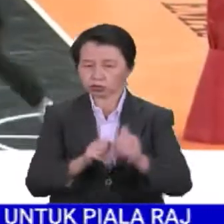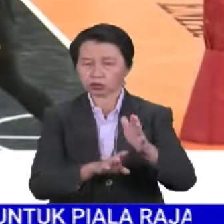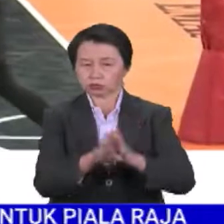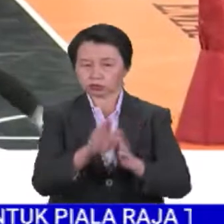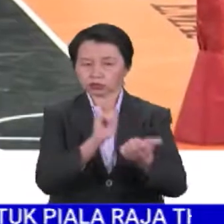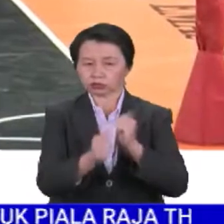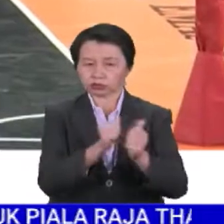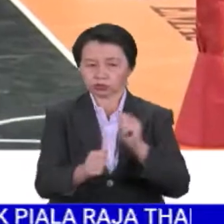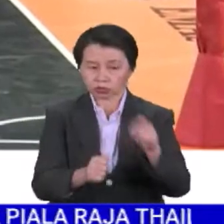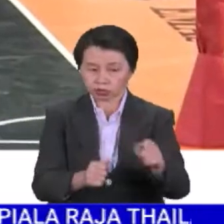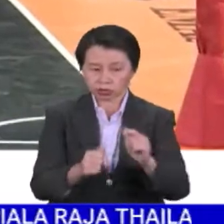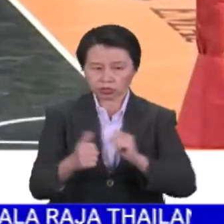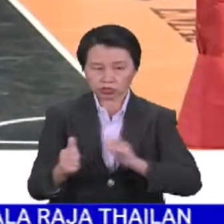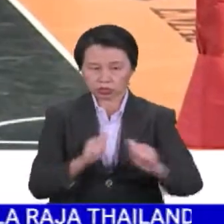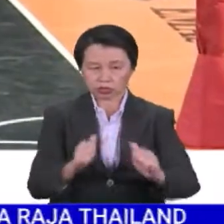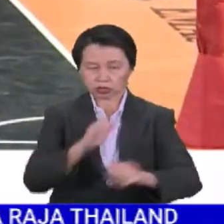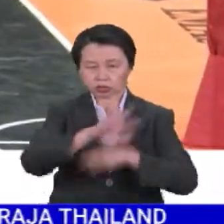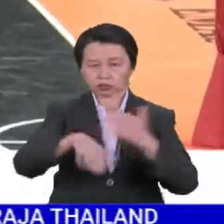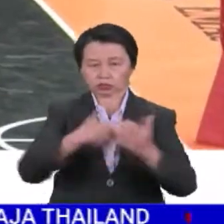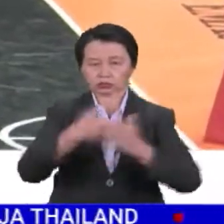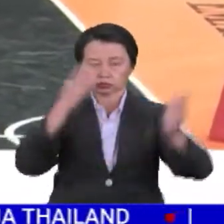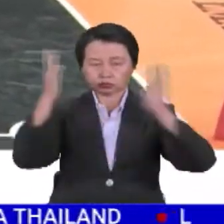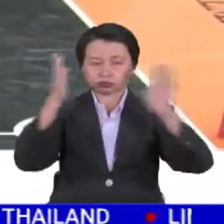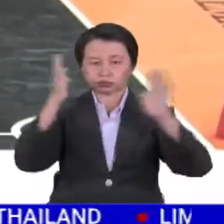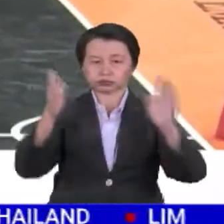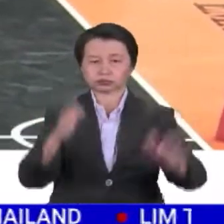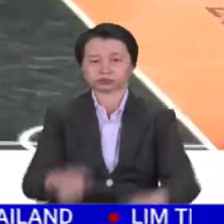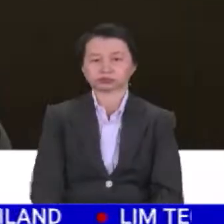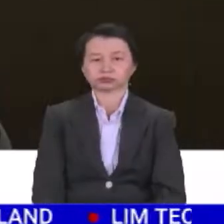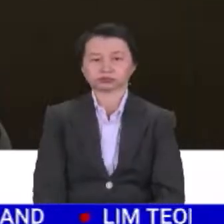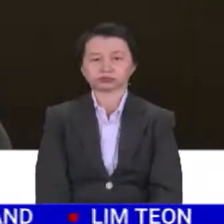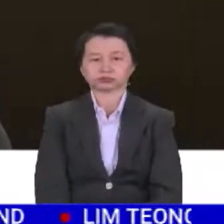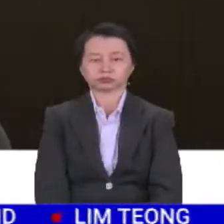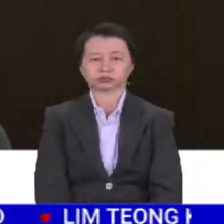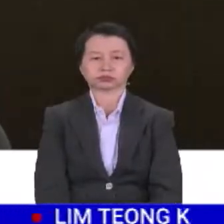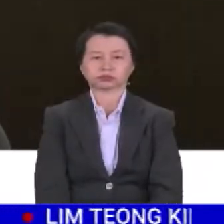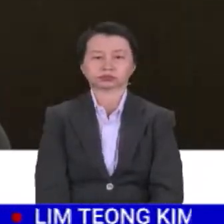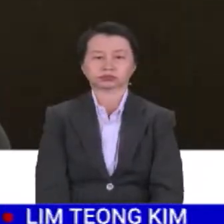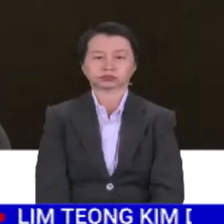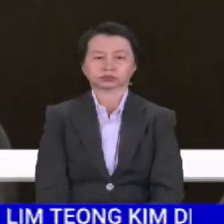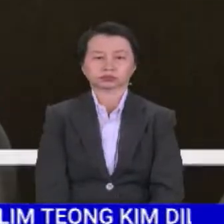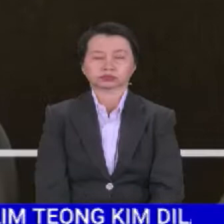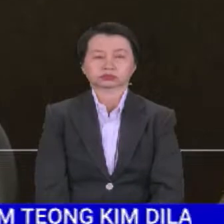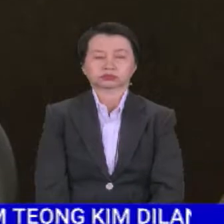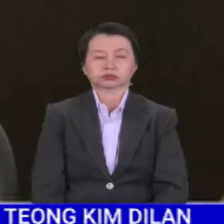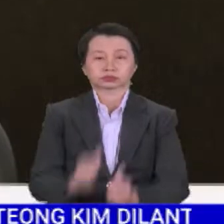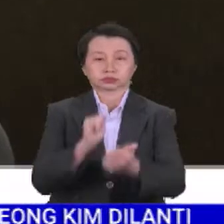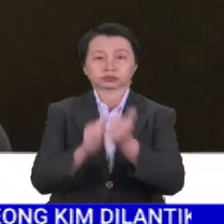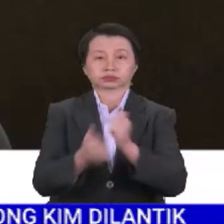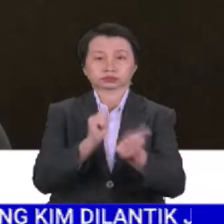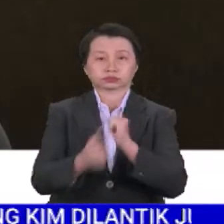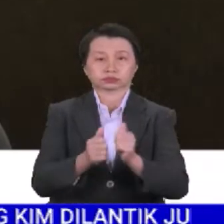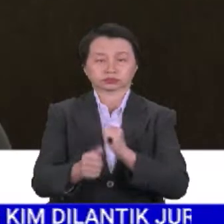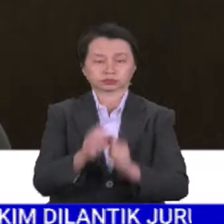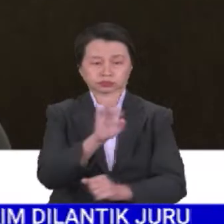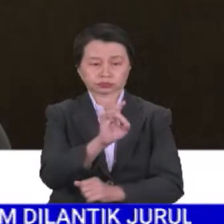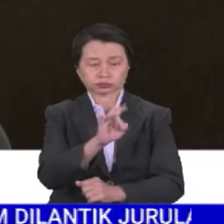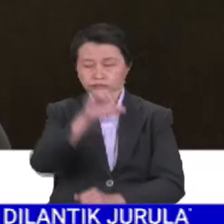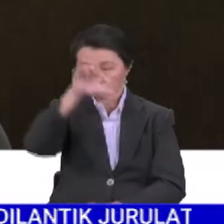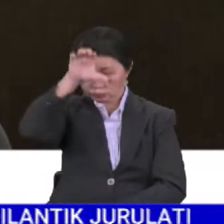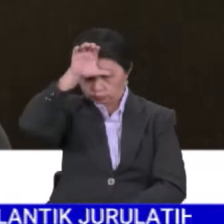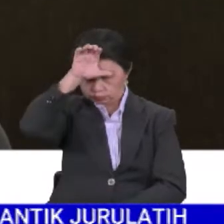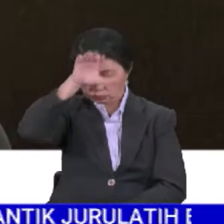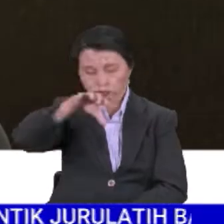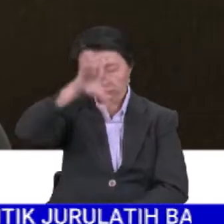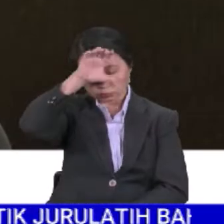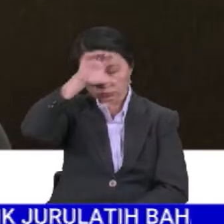pembangunan suka itu Kian di seluruh negara the lounge Hai Sugan yang merupakan Sub salah satu Khan yang